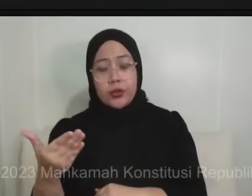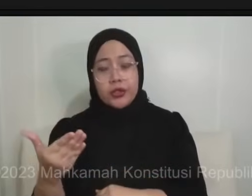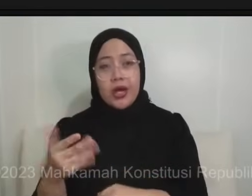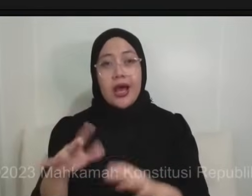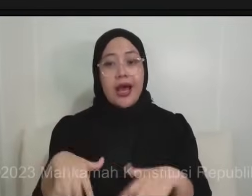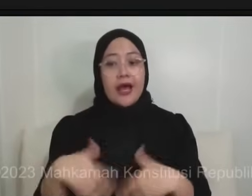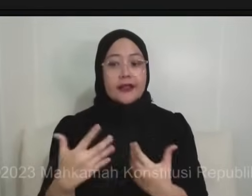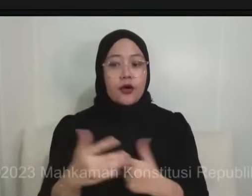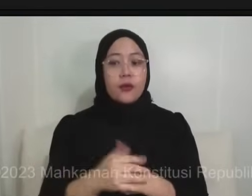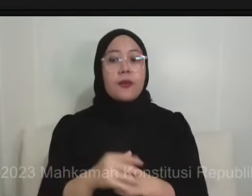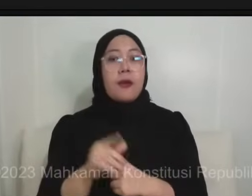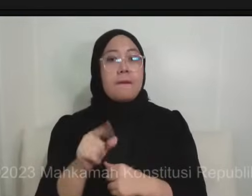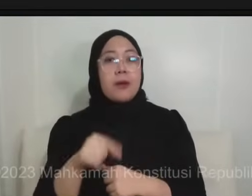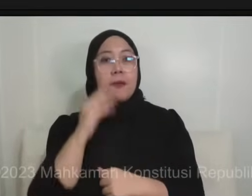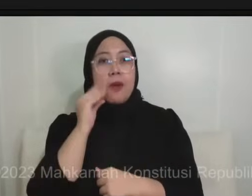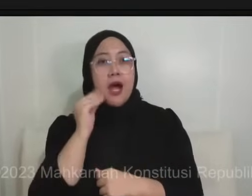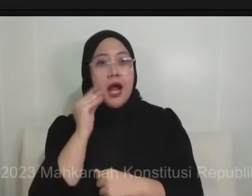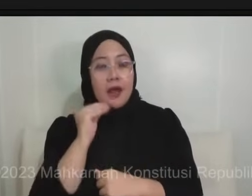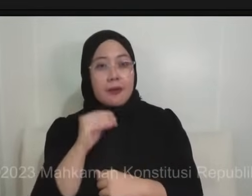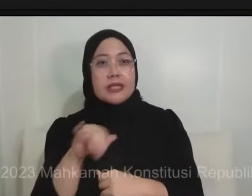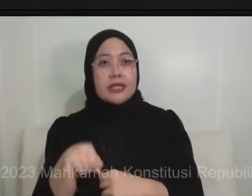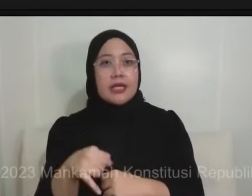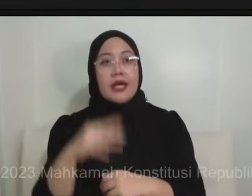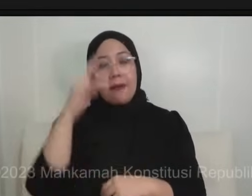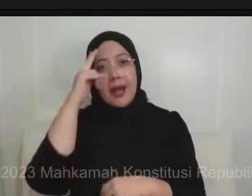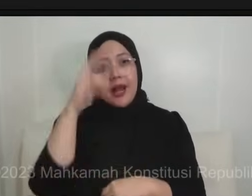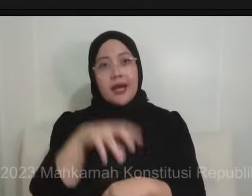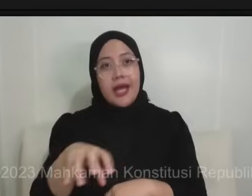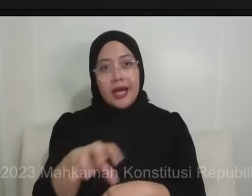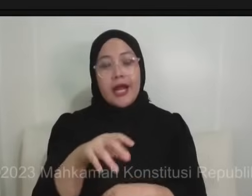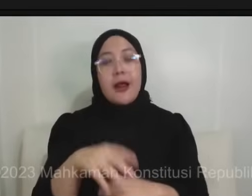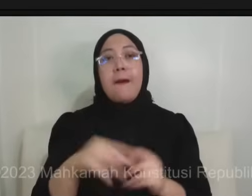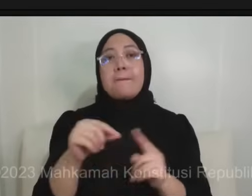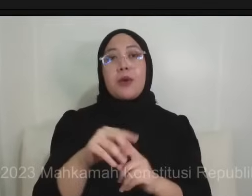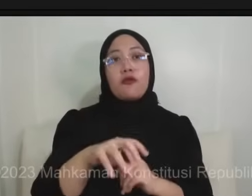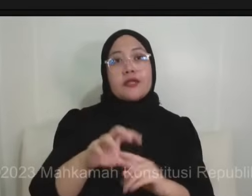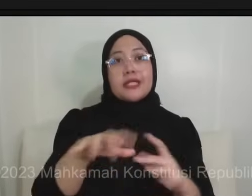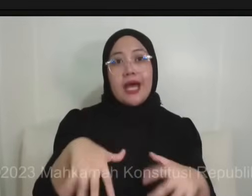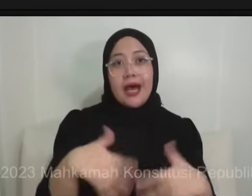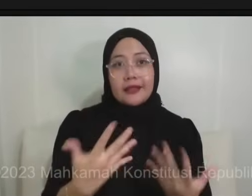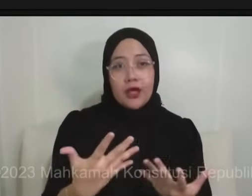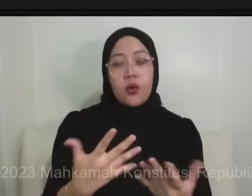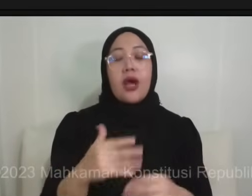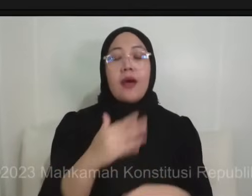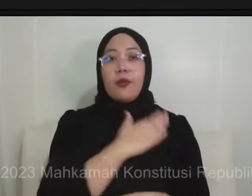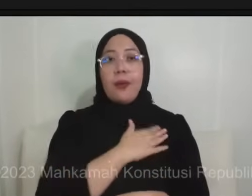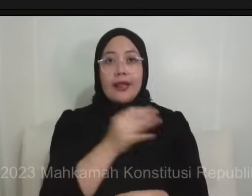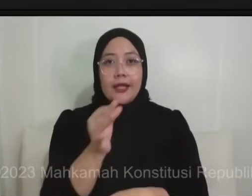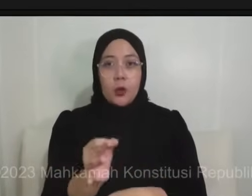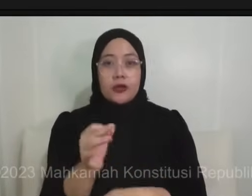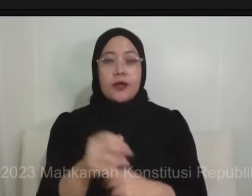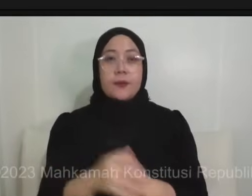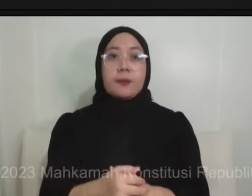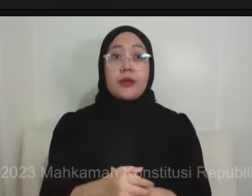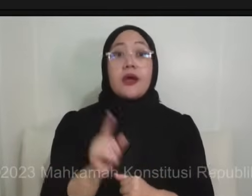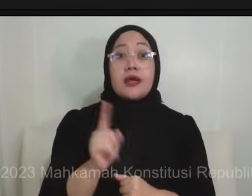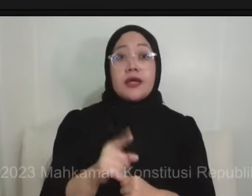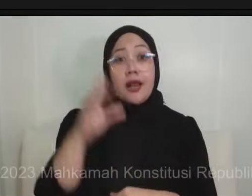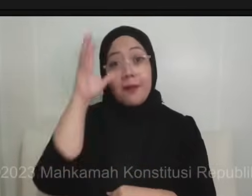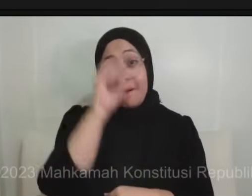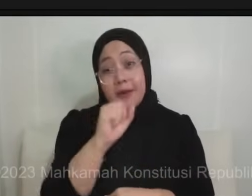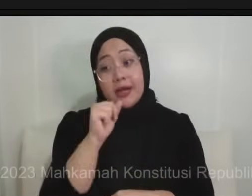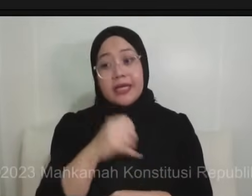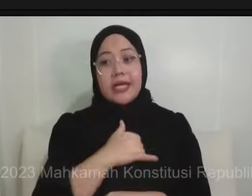berpengalaman sebagai kepala daerah baik di tingkat provinsi maupun kabupaten kota dalam pemahaman dan keyakinan